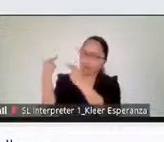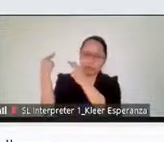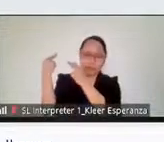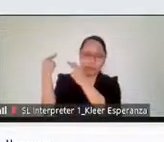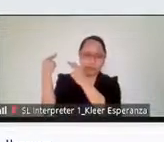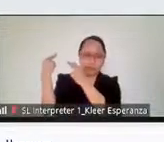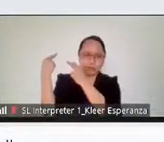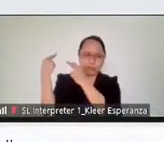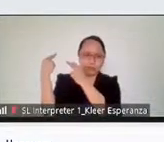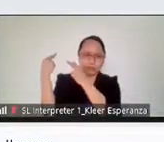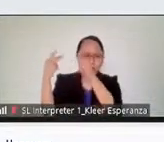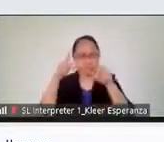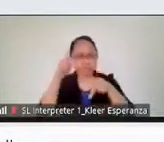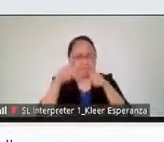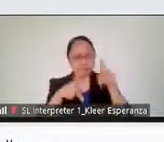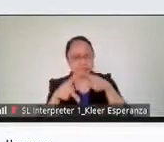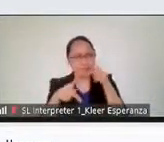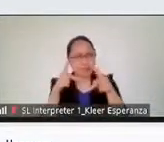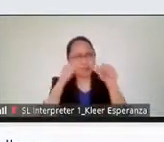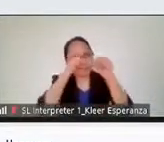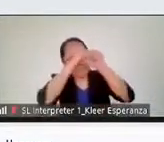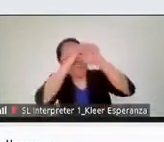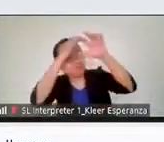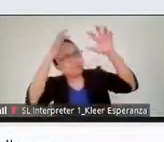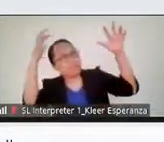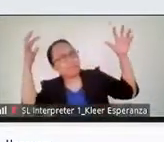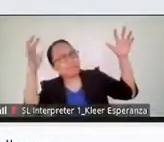Agkay kaysa tayo ita.